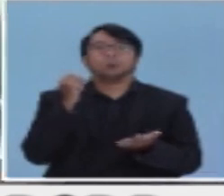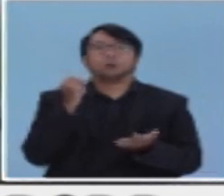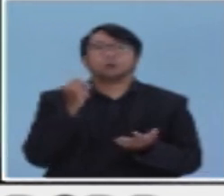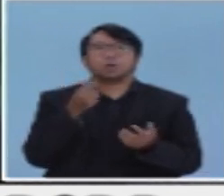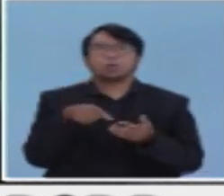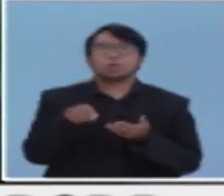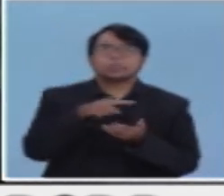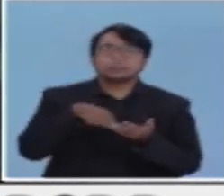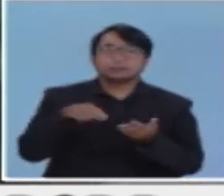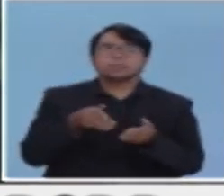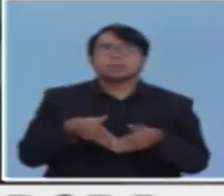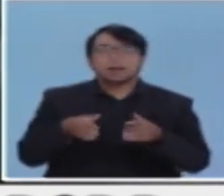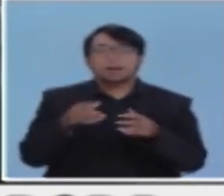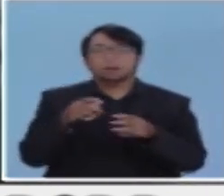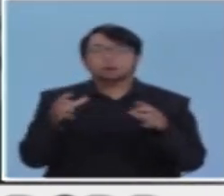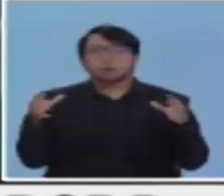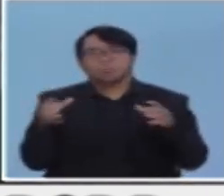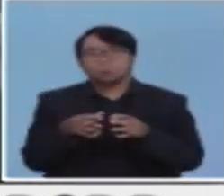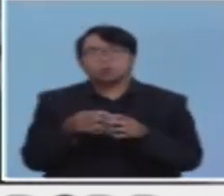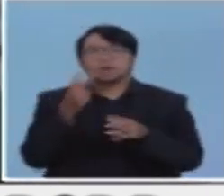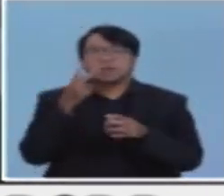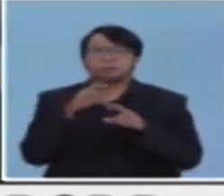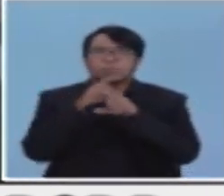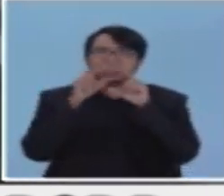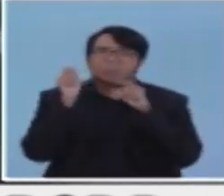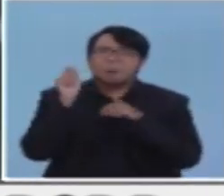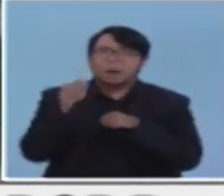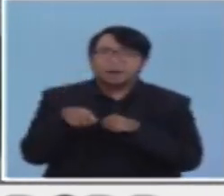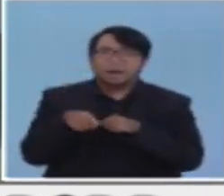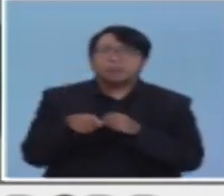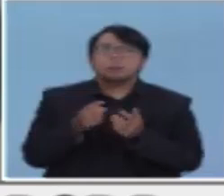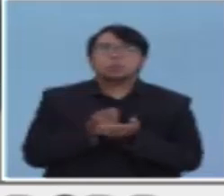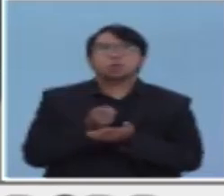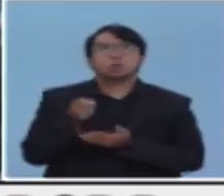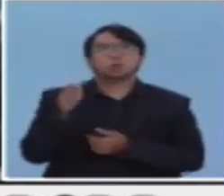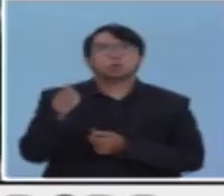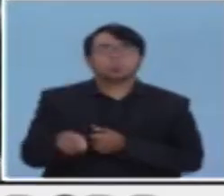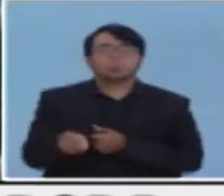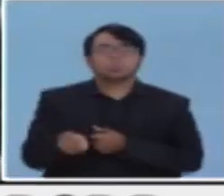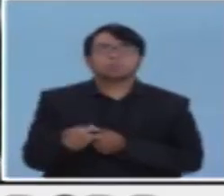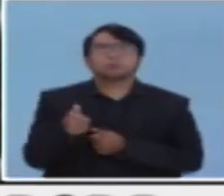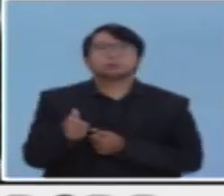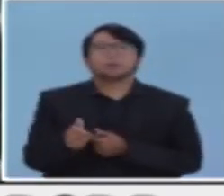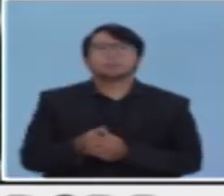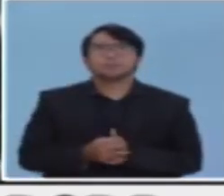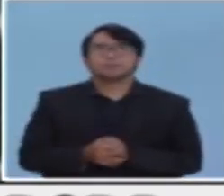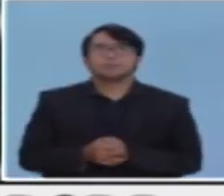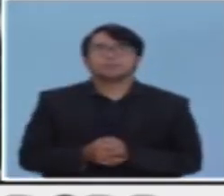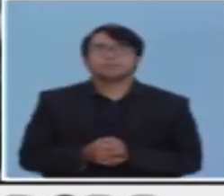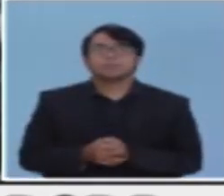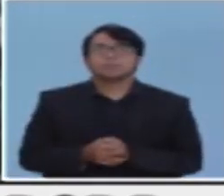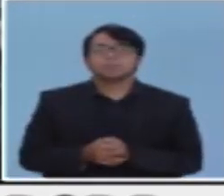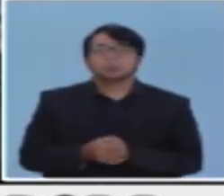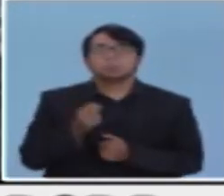menggunakan masker, berkerumun, dan lain-lain, itu ada tindak pidana ringan. Mulai besok, kita akan lakukan itu di beberapa titik di